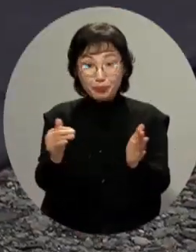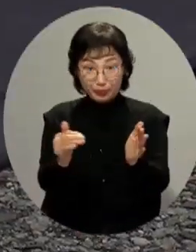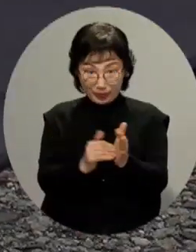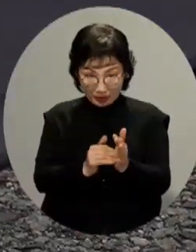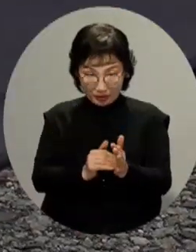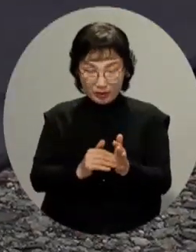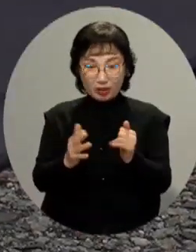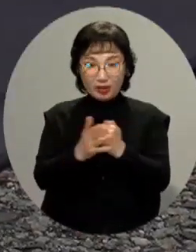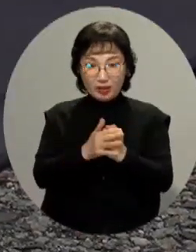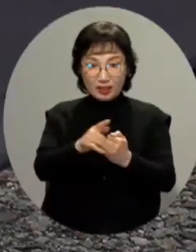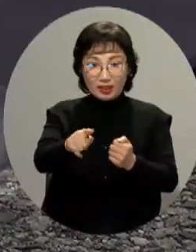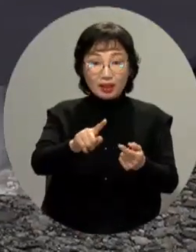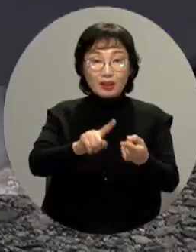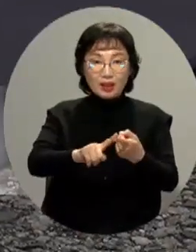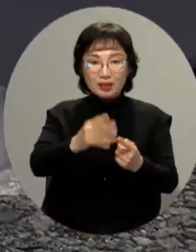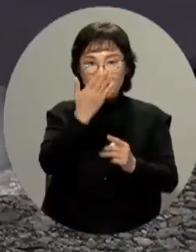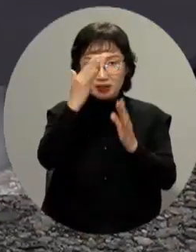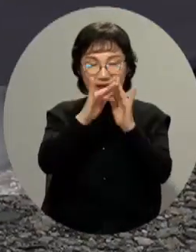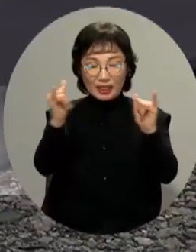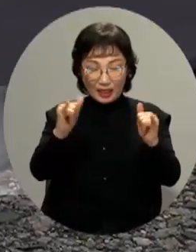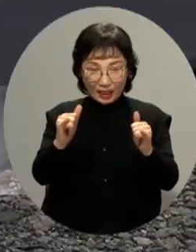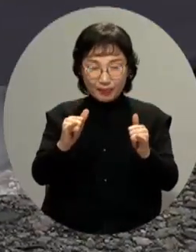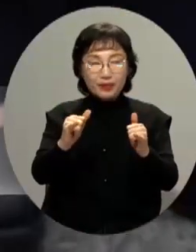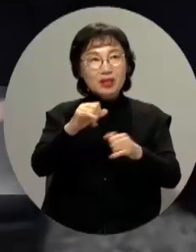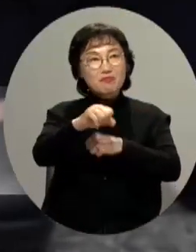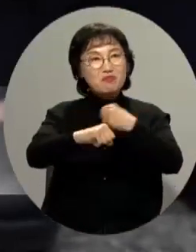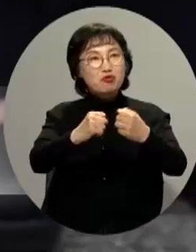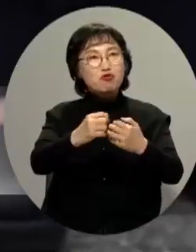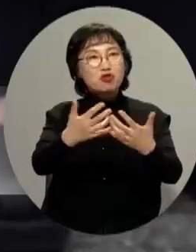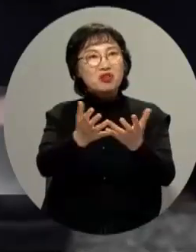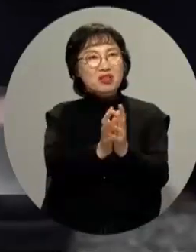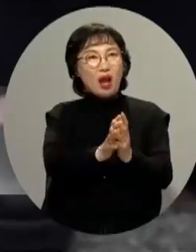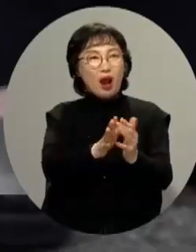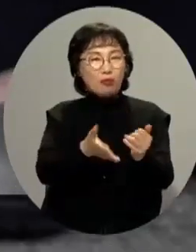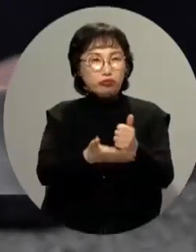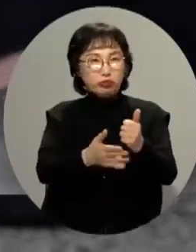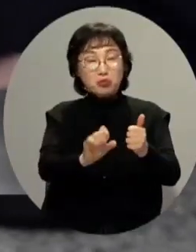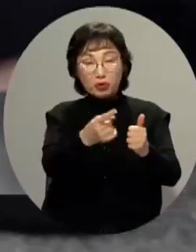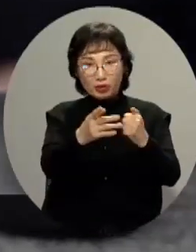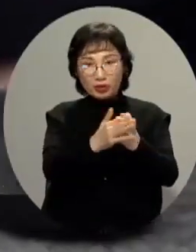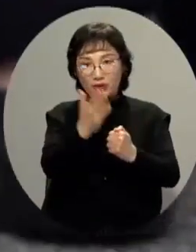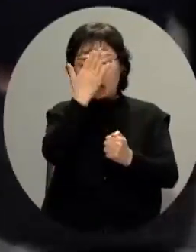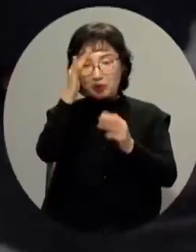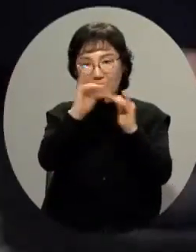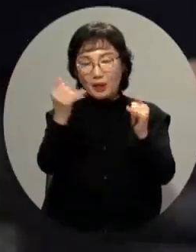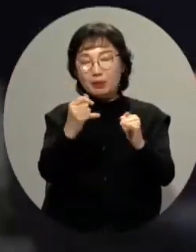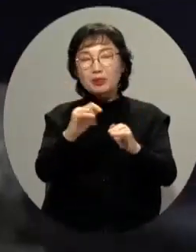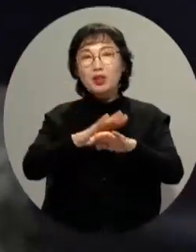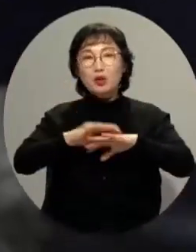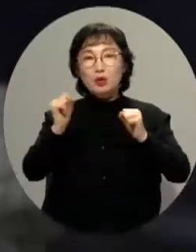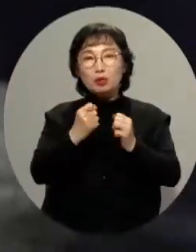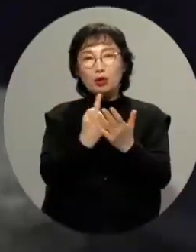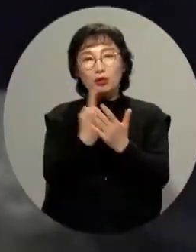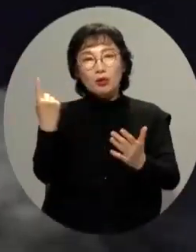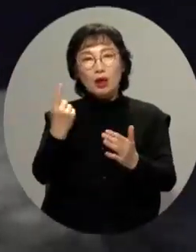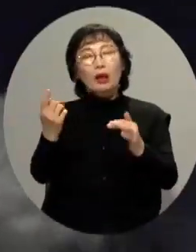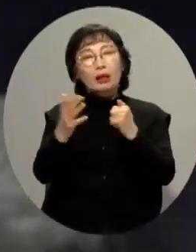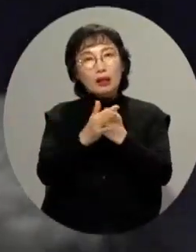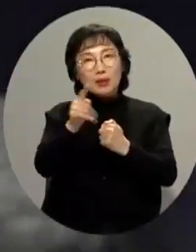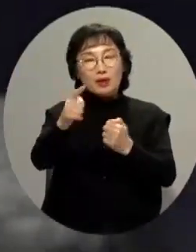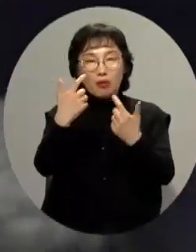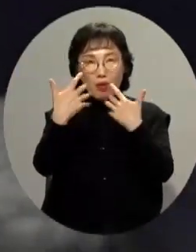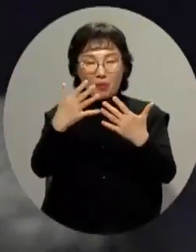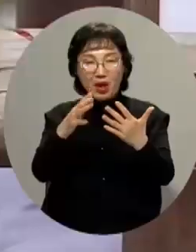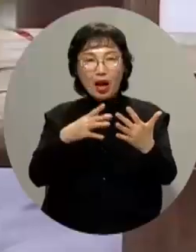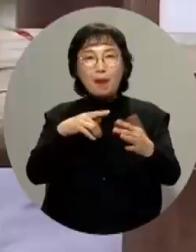맹목적인 민주당 지지로 청년들이 고향을 떠나고 있다며 청년들의 미래를 위해 묵묵히 걷겠다는 선명한 의지를 담았다고 이유를